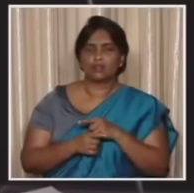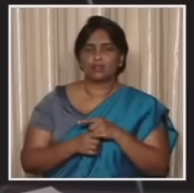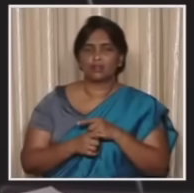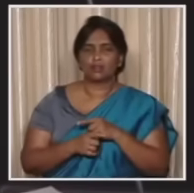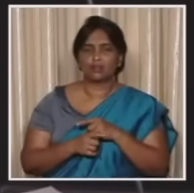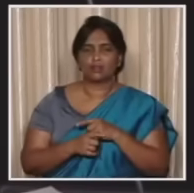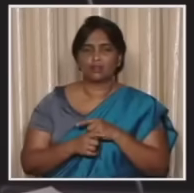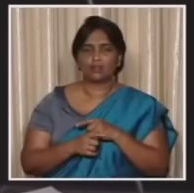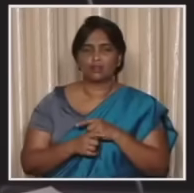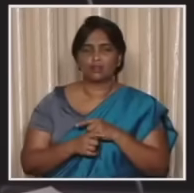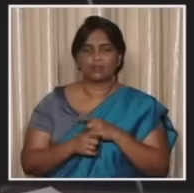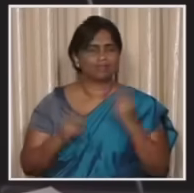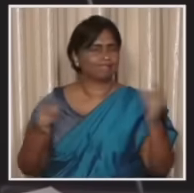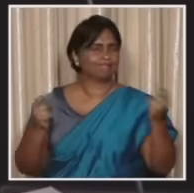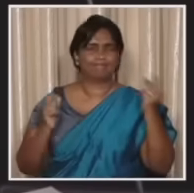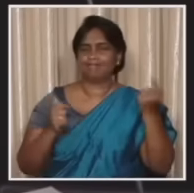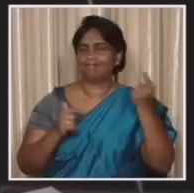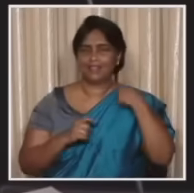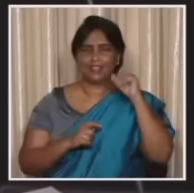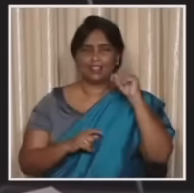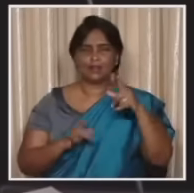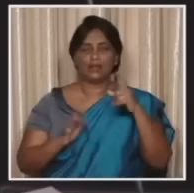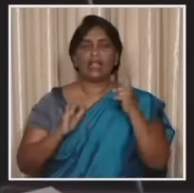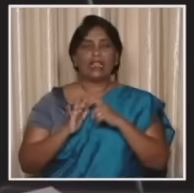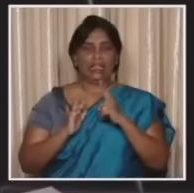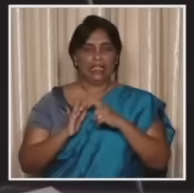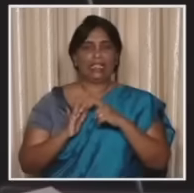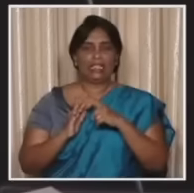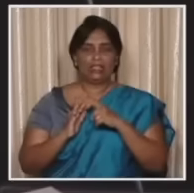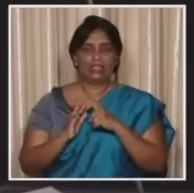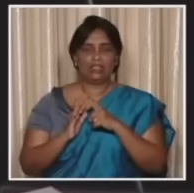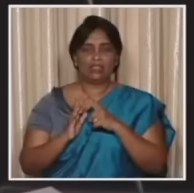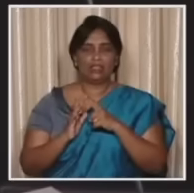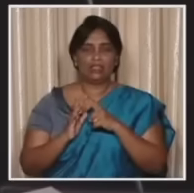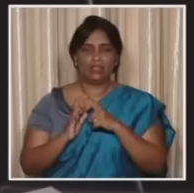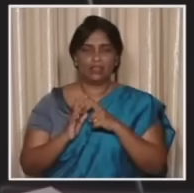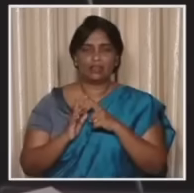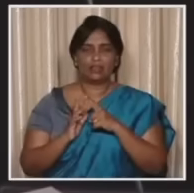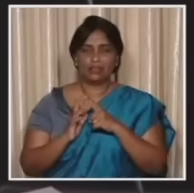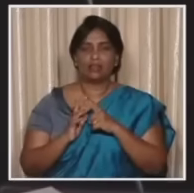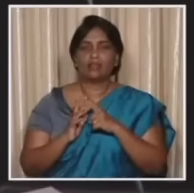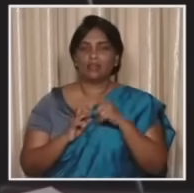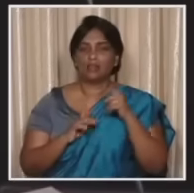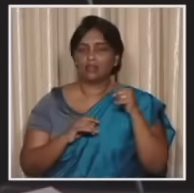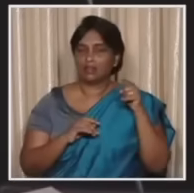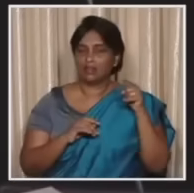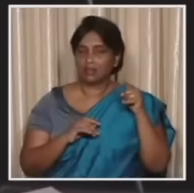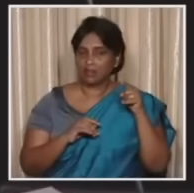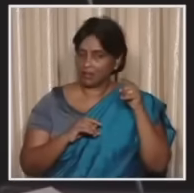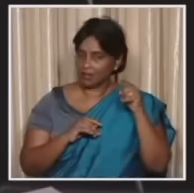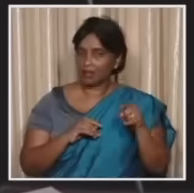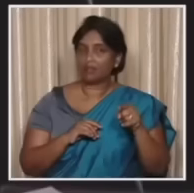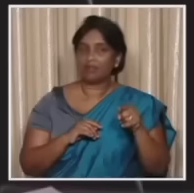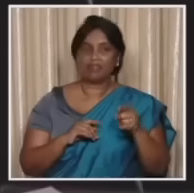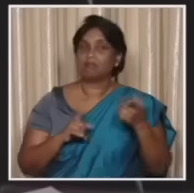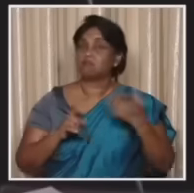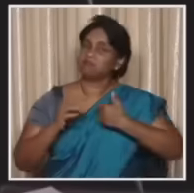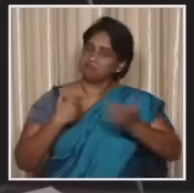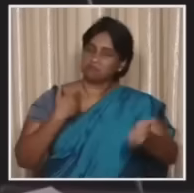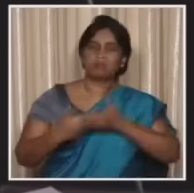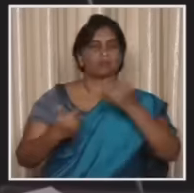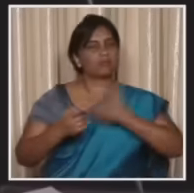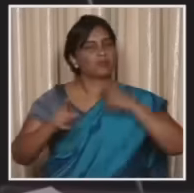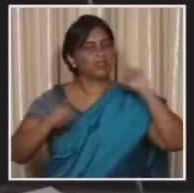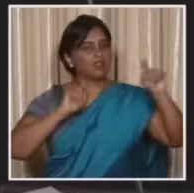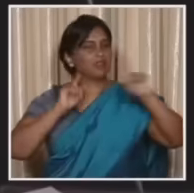මේ මට නම එන්නේ ඉන්දික අනුරාධ මැතිතුමා. හරිද? එතුමා කිව්වා මේක මෙහෙමයි හදන්නේ